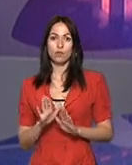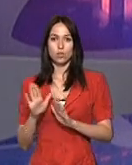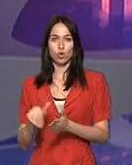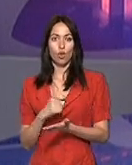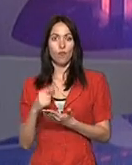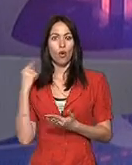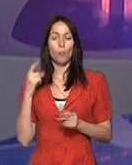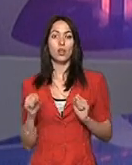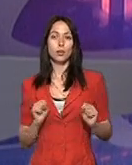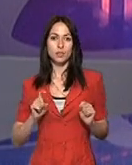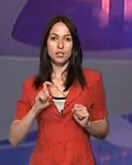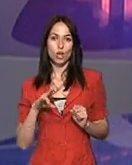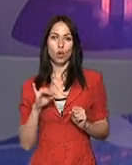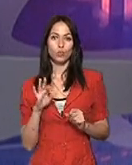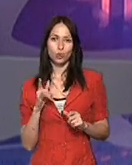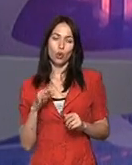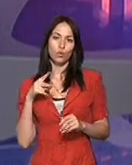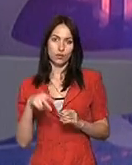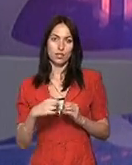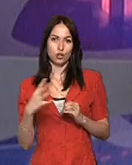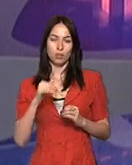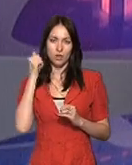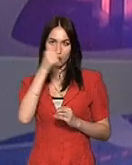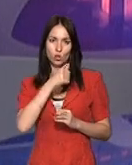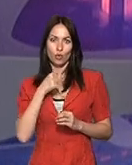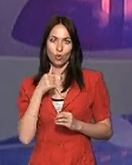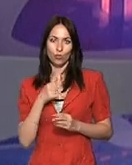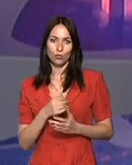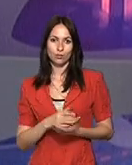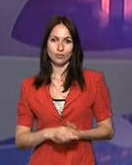голови обладміністрації з лютого 2015-го.